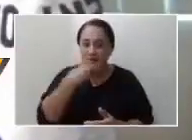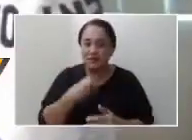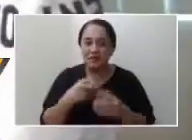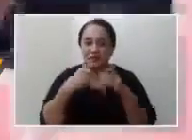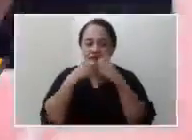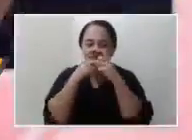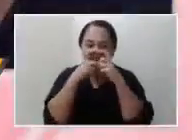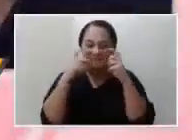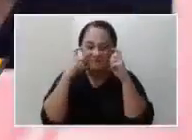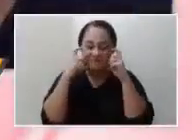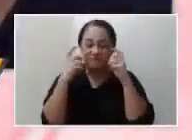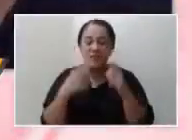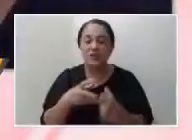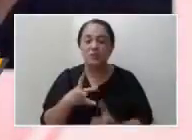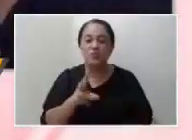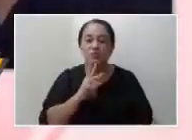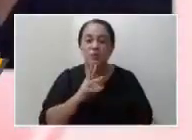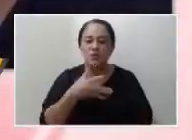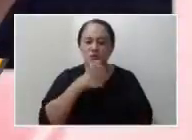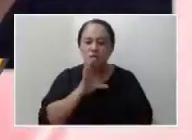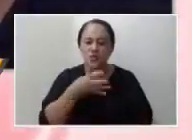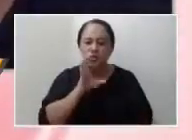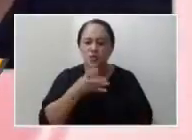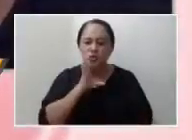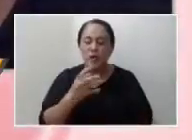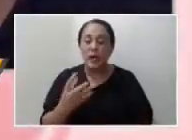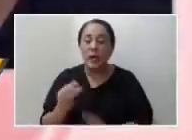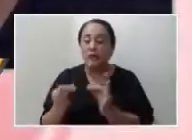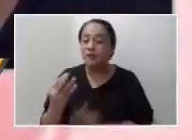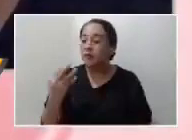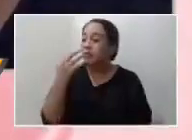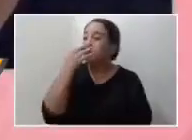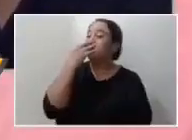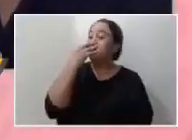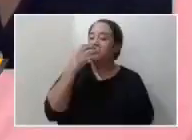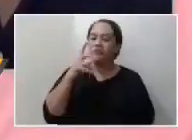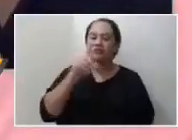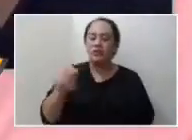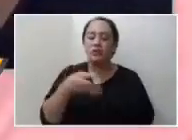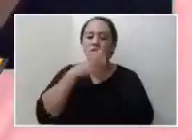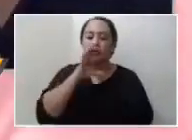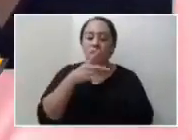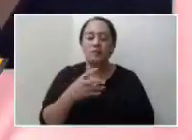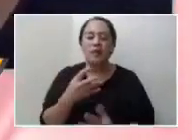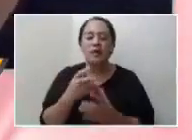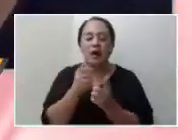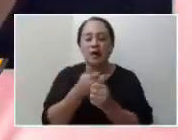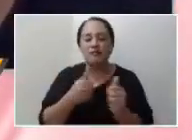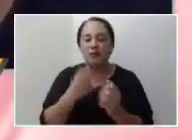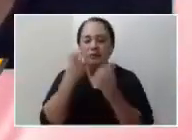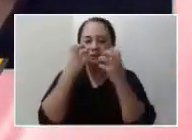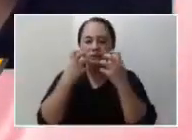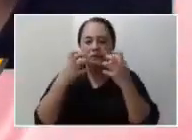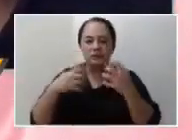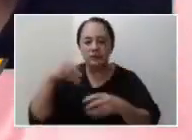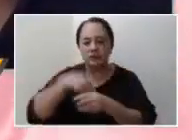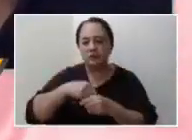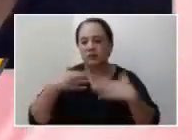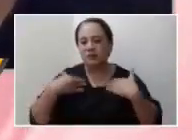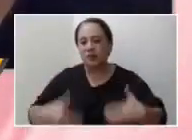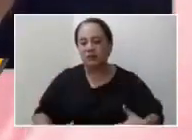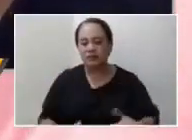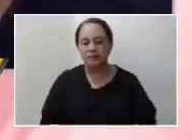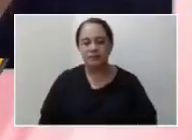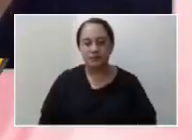Kailangan po na huwag magpanik, kalmado lang. Importante na magkaroon ng pagsubaybay